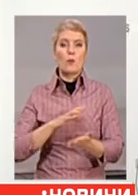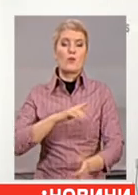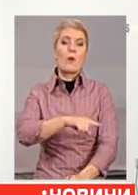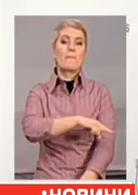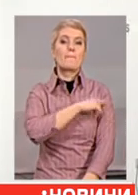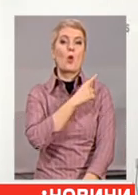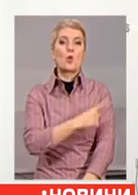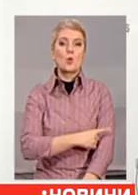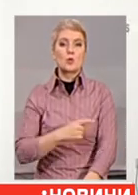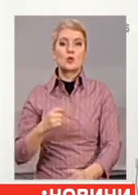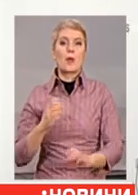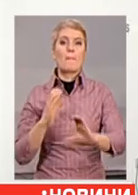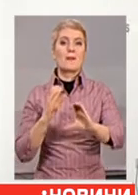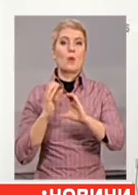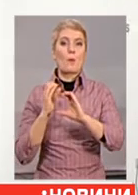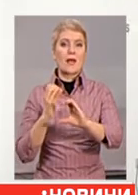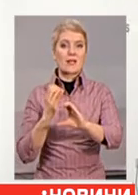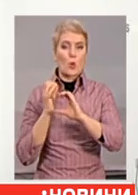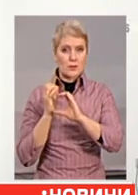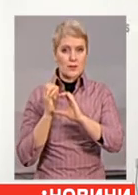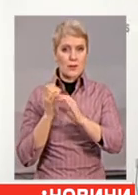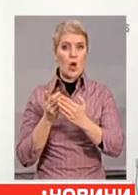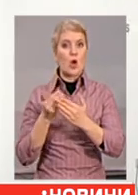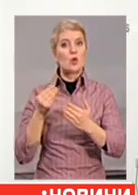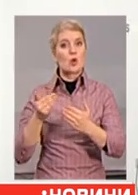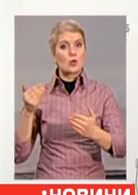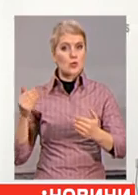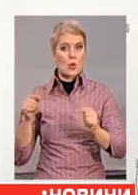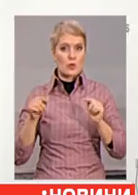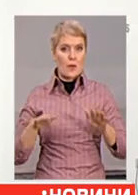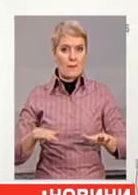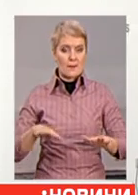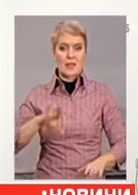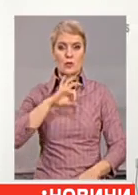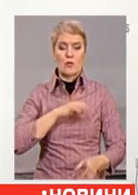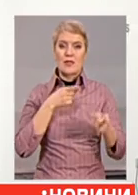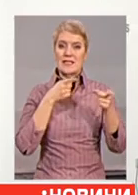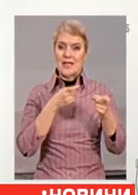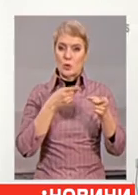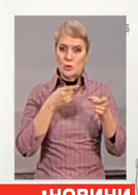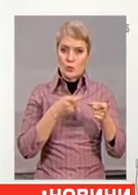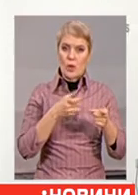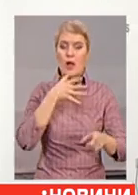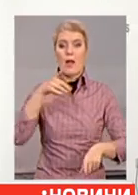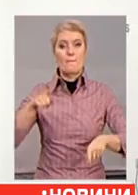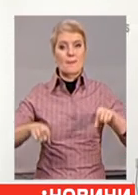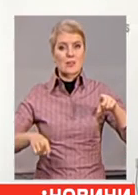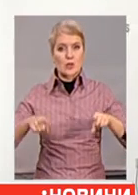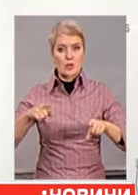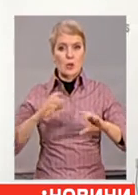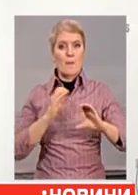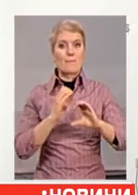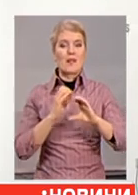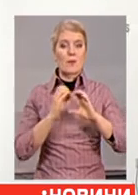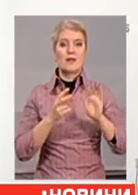обстріл. До цього протягом доби на цих рубежах бойовики застосовували стрілецьку зброю і епізодично міномети